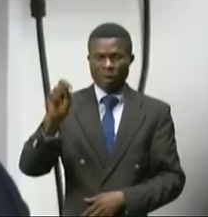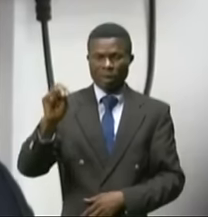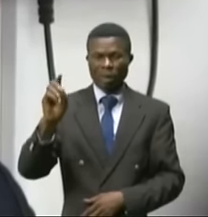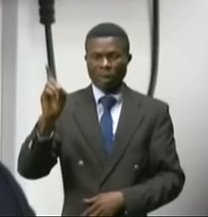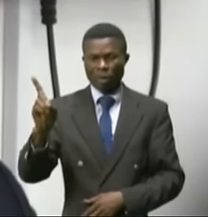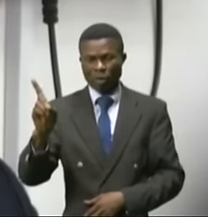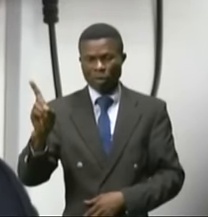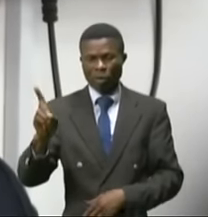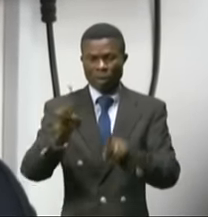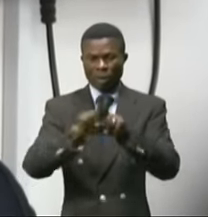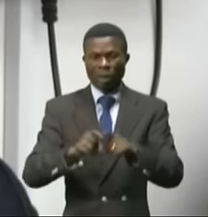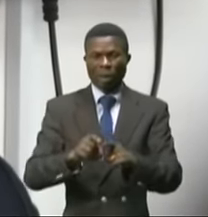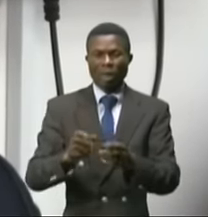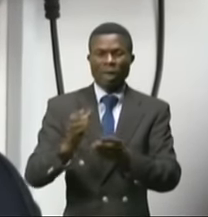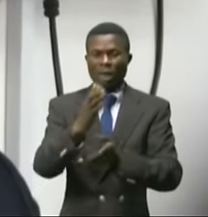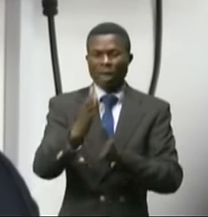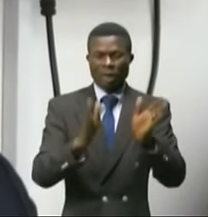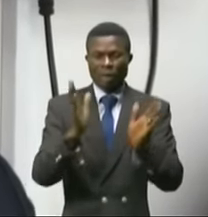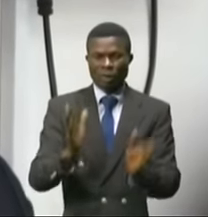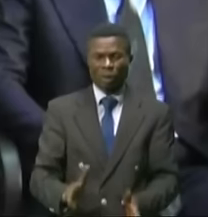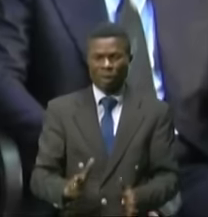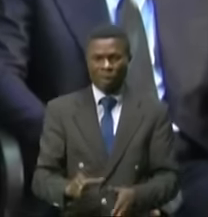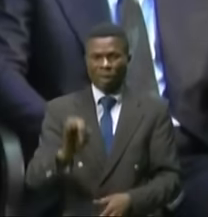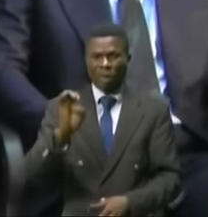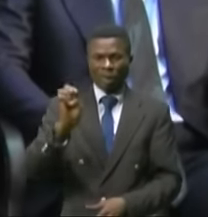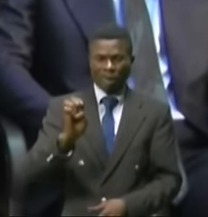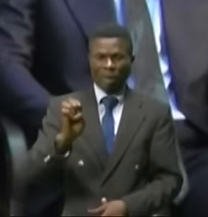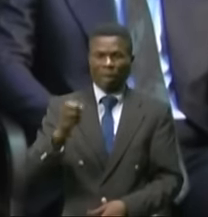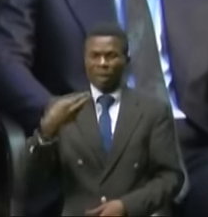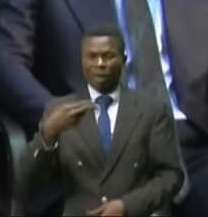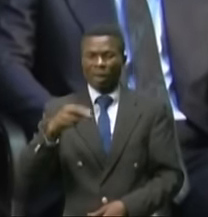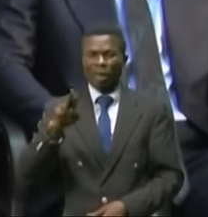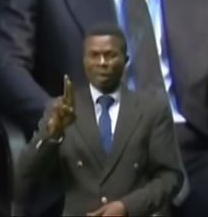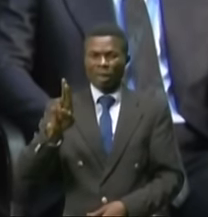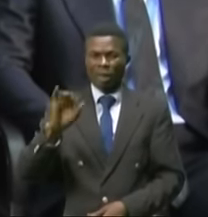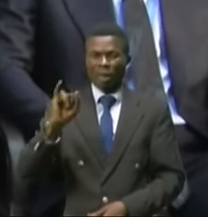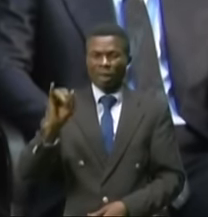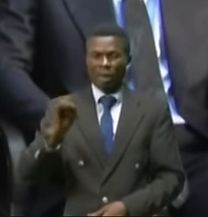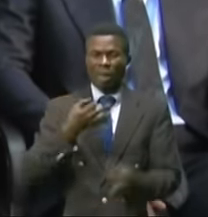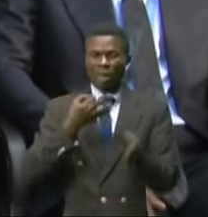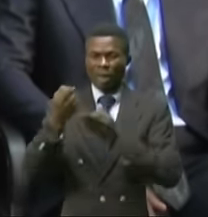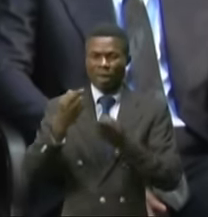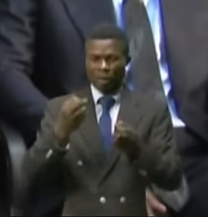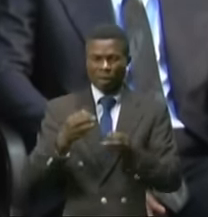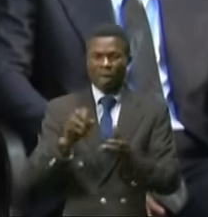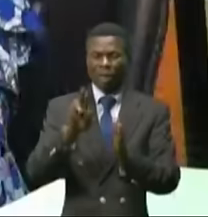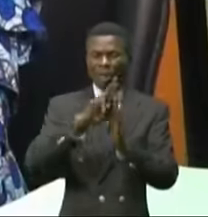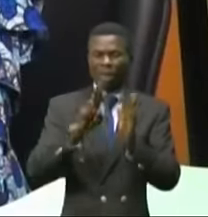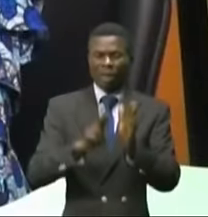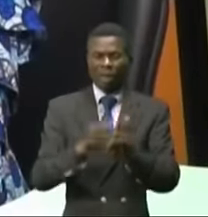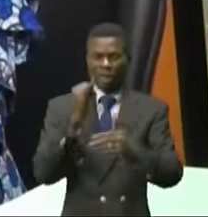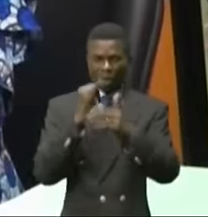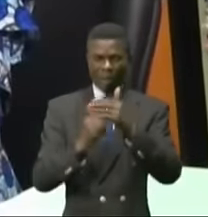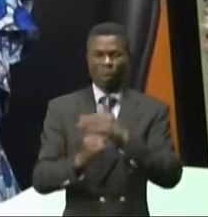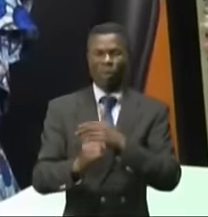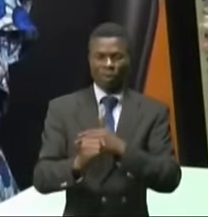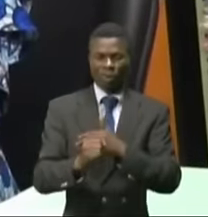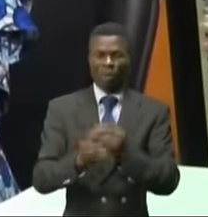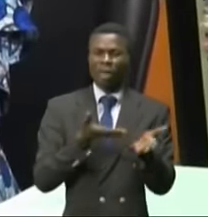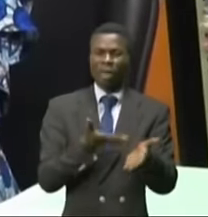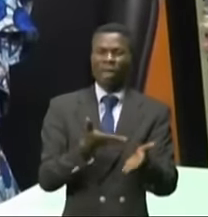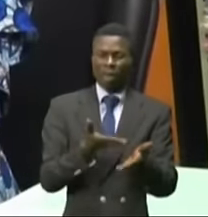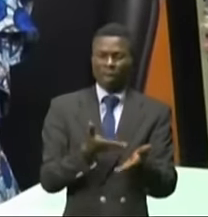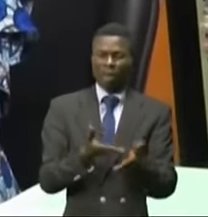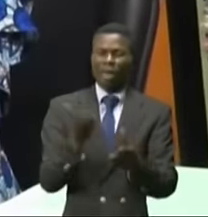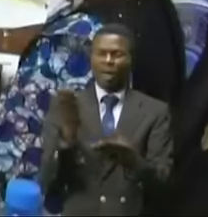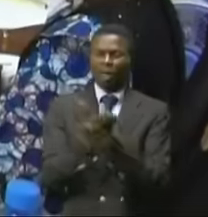Akomboyo et les questeurs Eriti Likaka, tous trois ont réussi à disposer de ces règlements ordre intérieur qui sert de